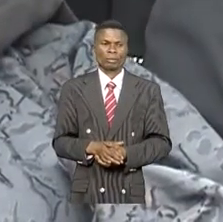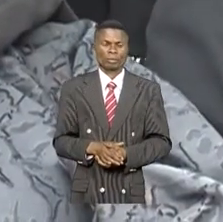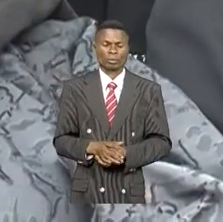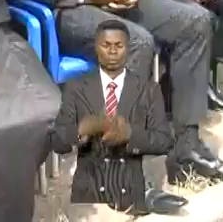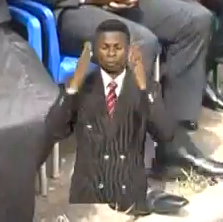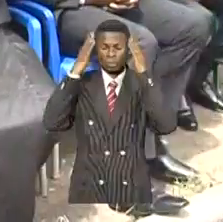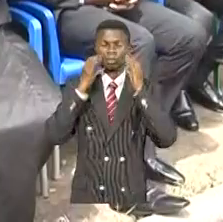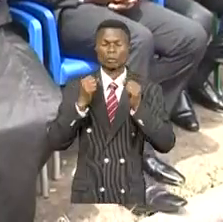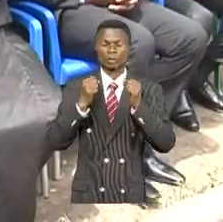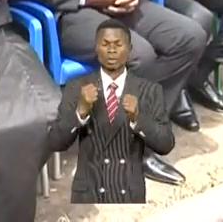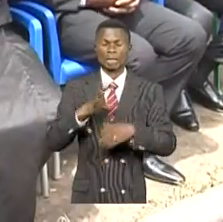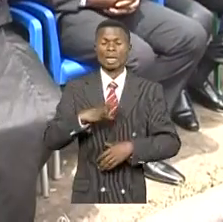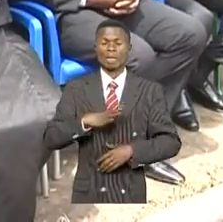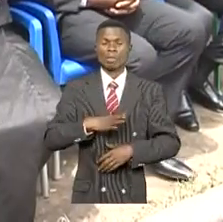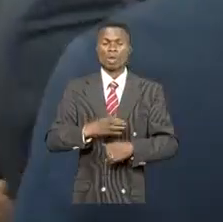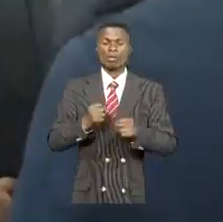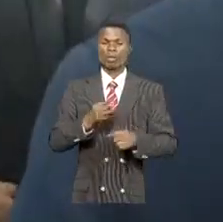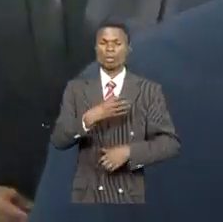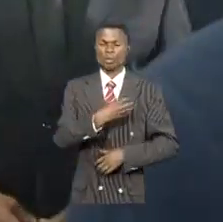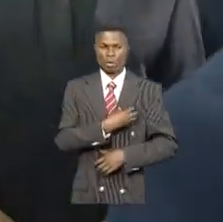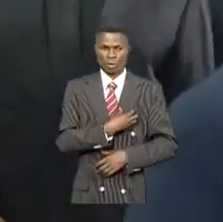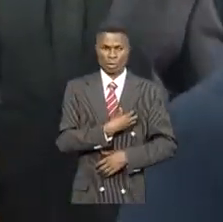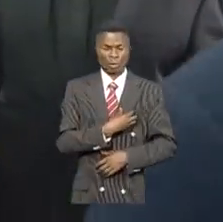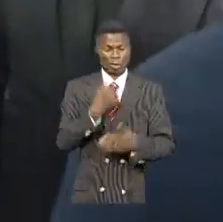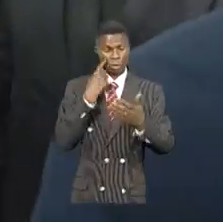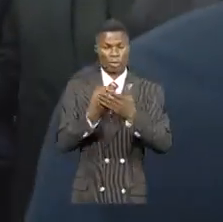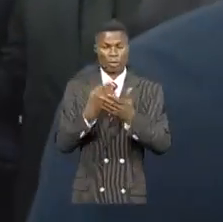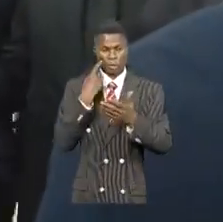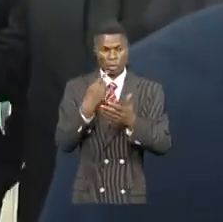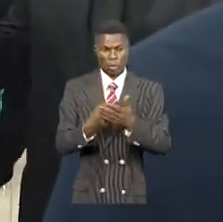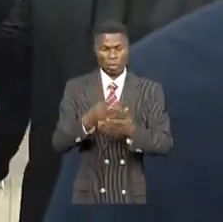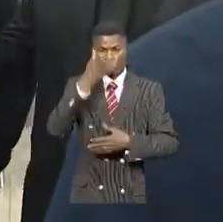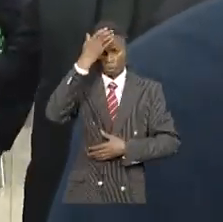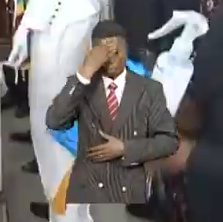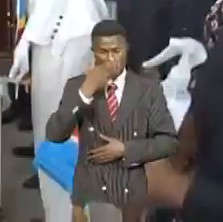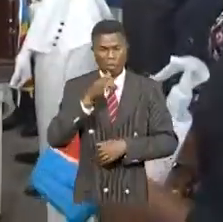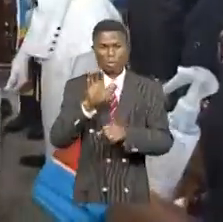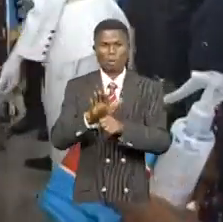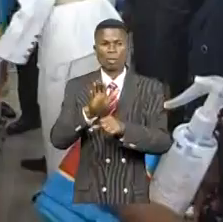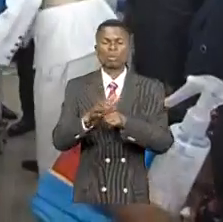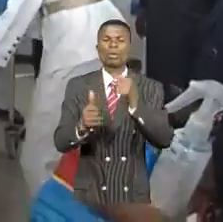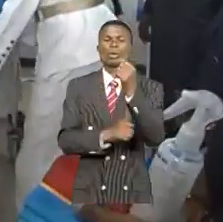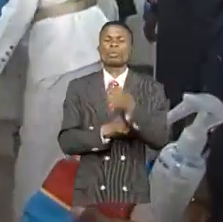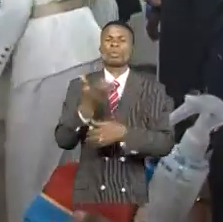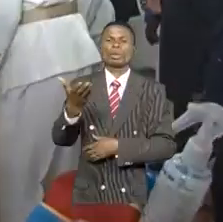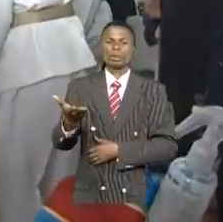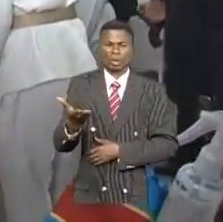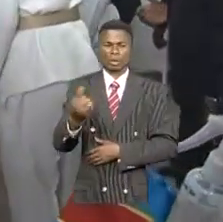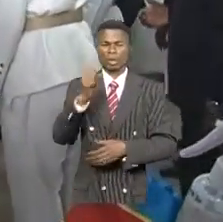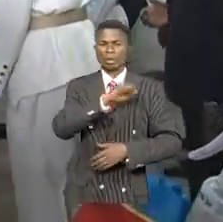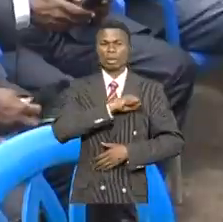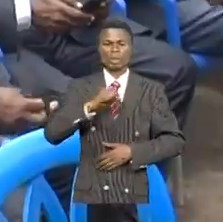Désolation, consternation, douleur que l'on pouvait constater sur le visage des députés nationaux, sénateurs et